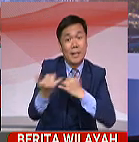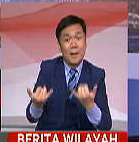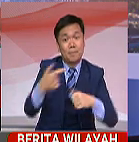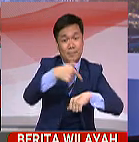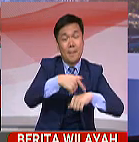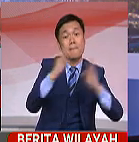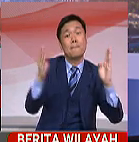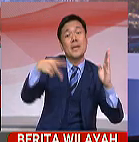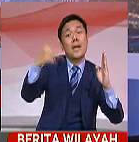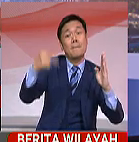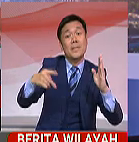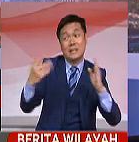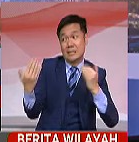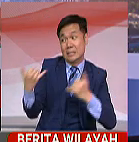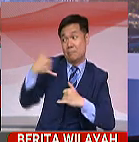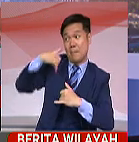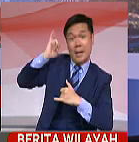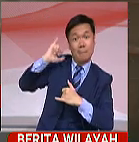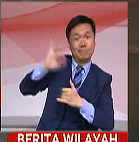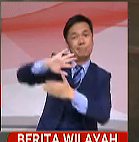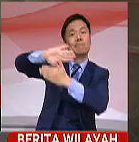PKP yang tamat semalam.